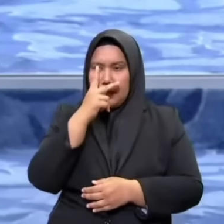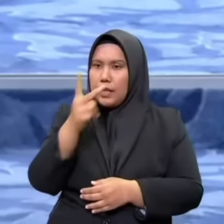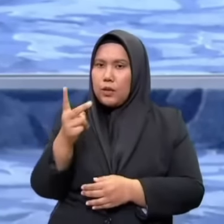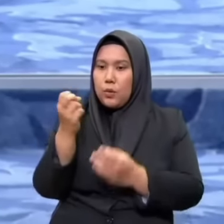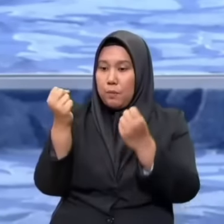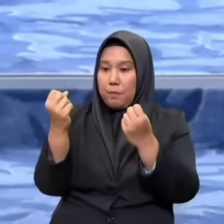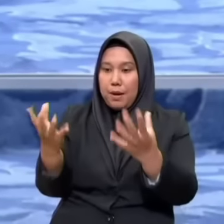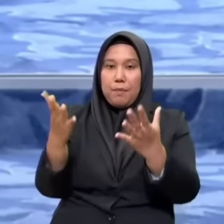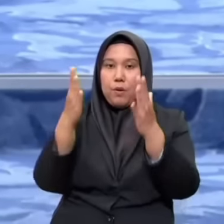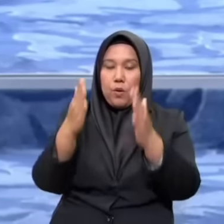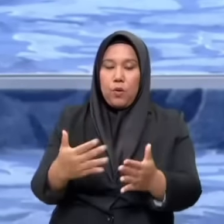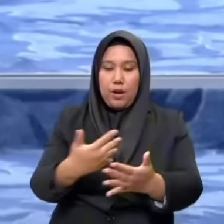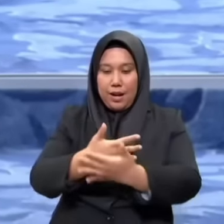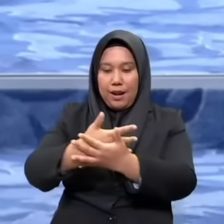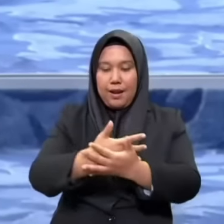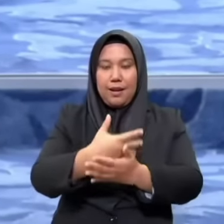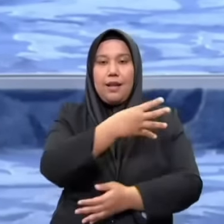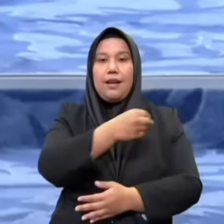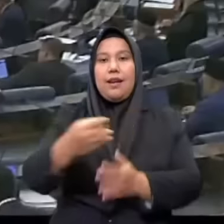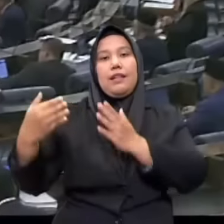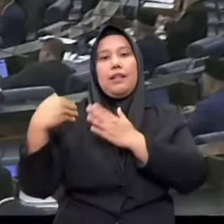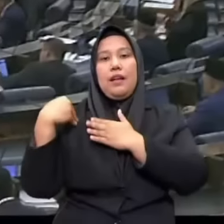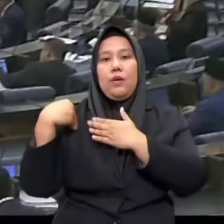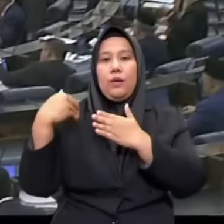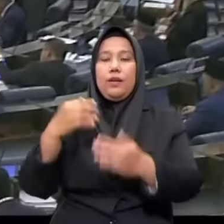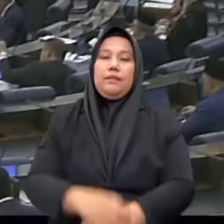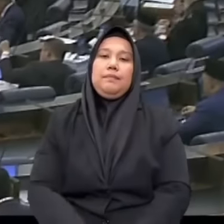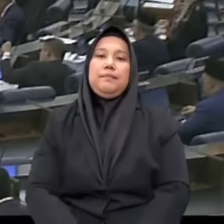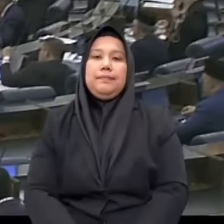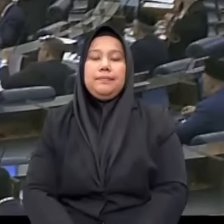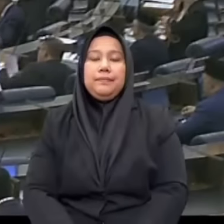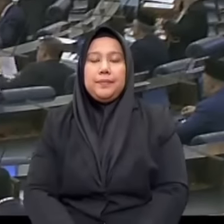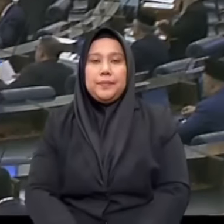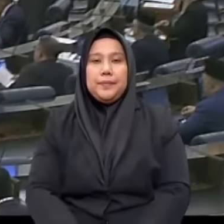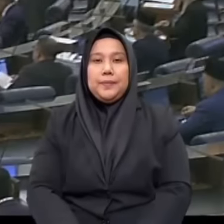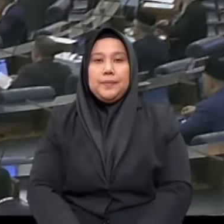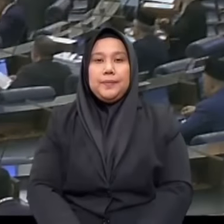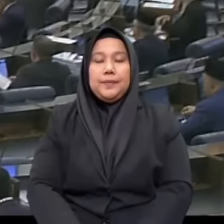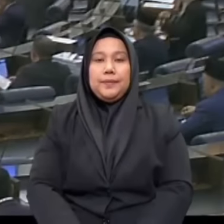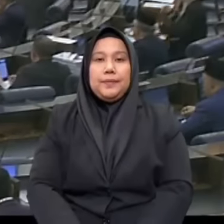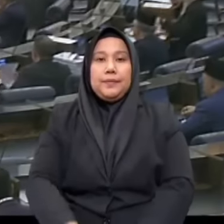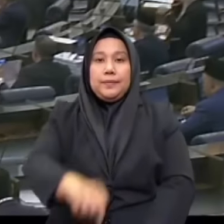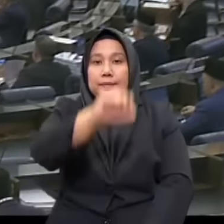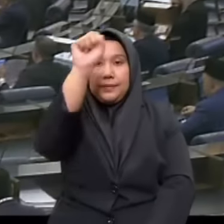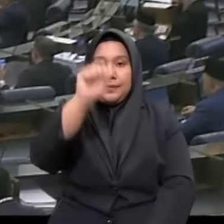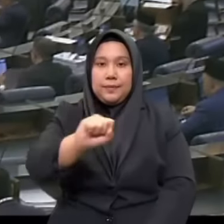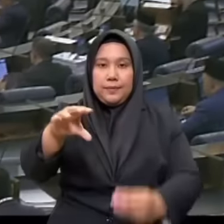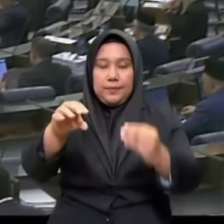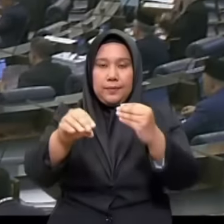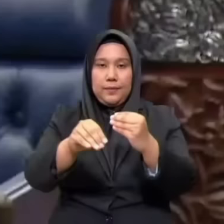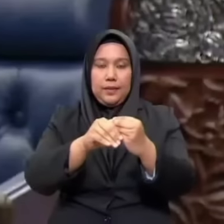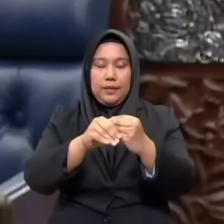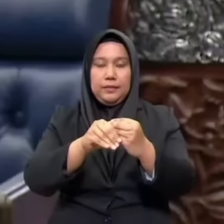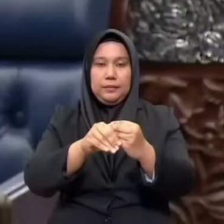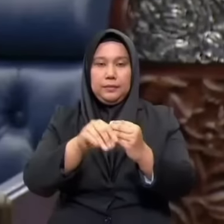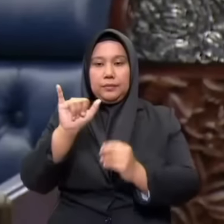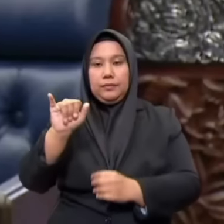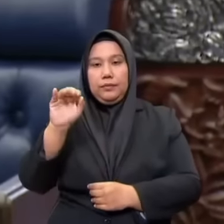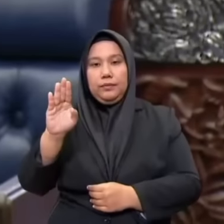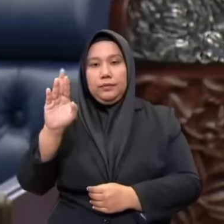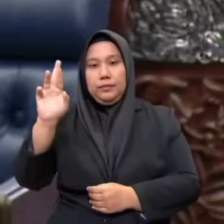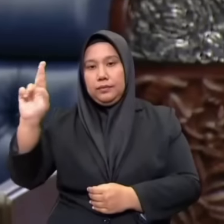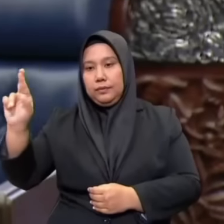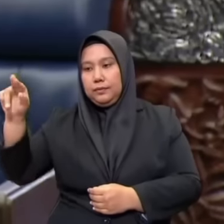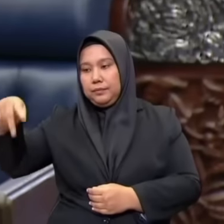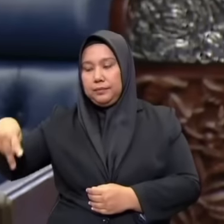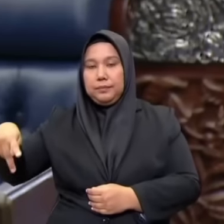dan tanggungan. Terima kasih. Soalan tambah Yang Berhormat Rantau Panjang. Ya, terima kasih Yang Amat Berhormat di